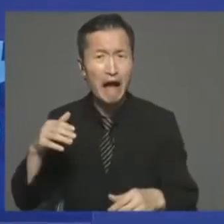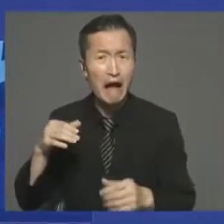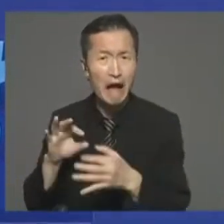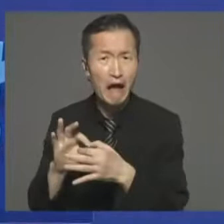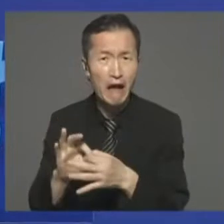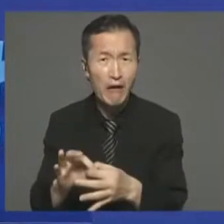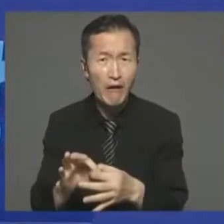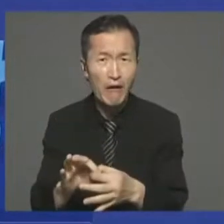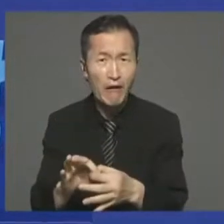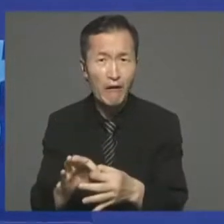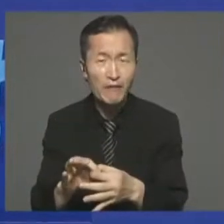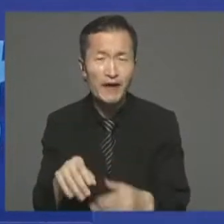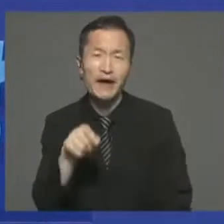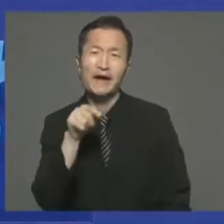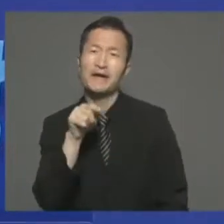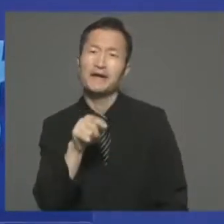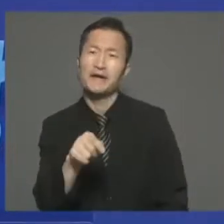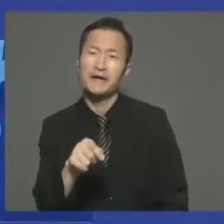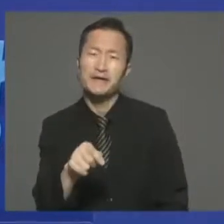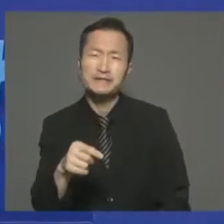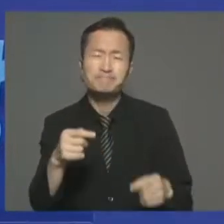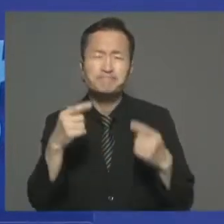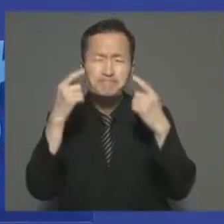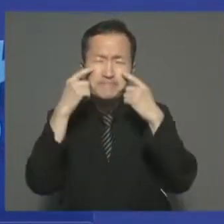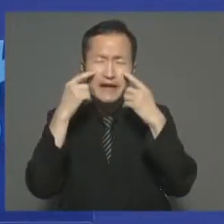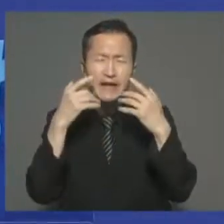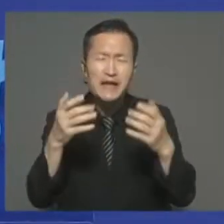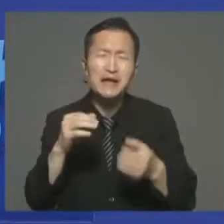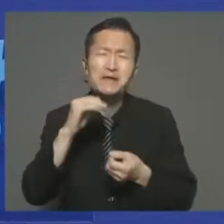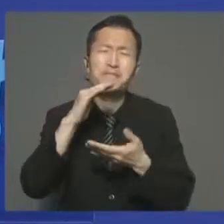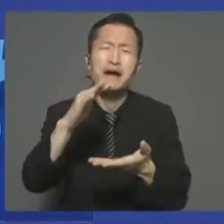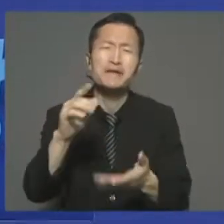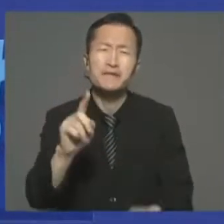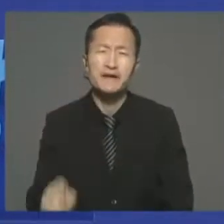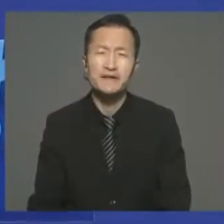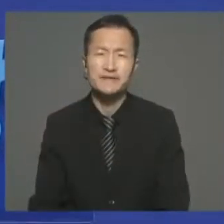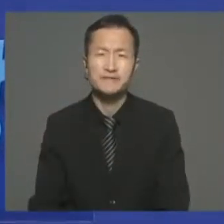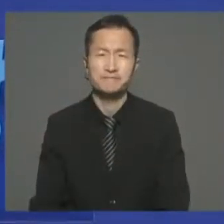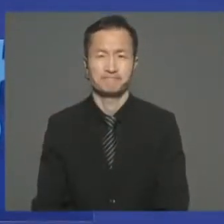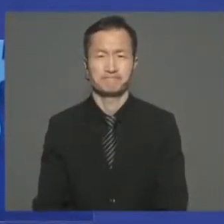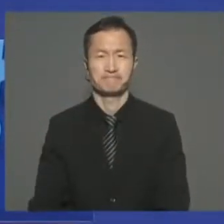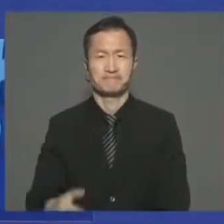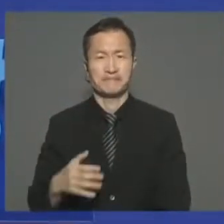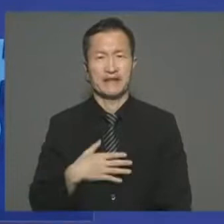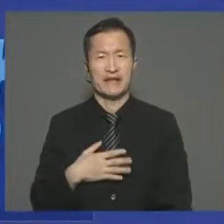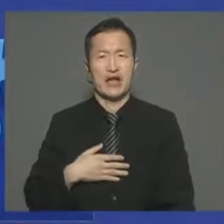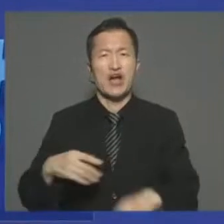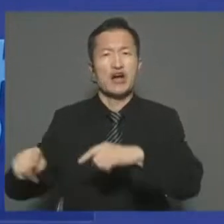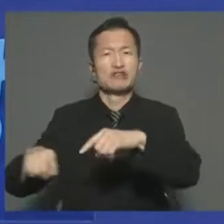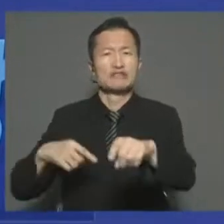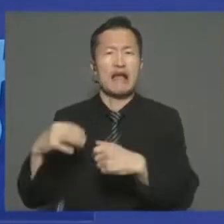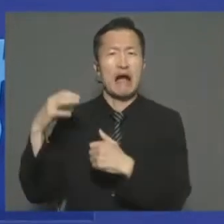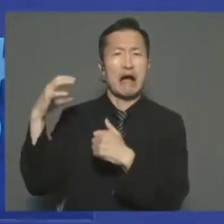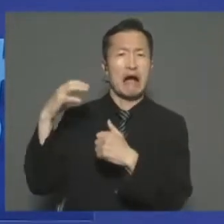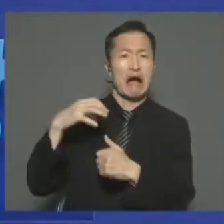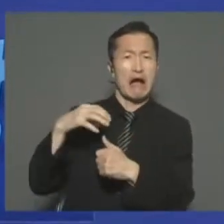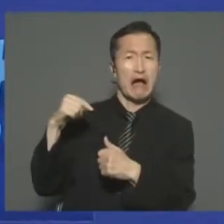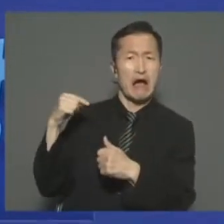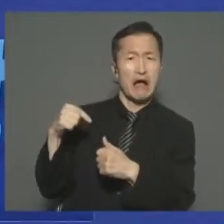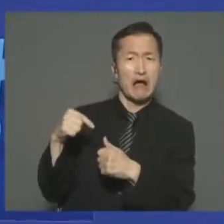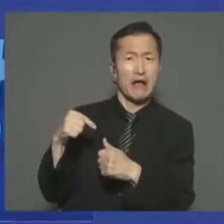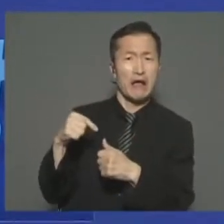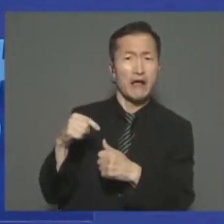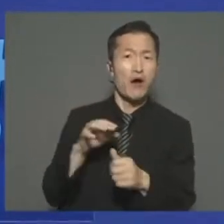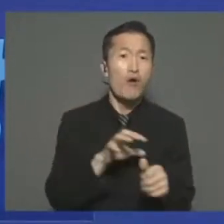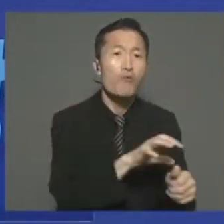그러나 저는 이건 분명하다고 생각합니다. 우리를 정치 탄압으로부터 보호해 주는 건 당헌이